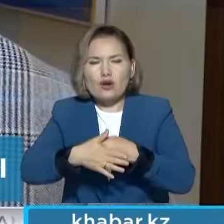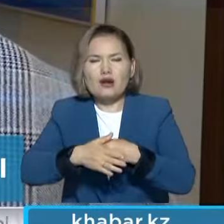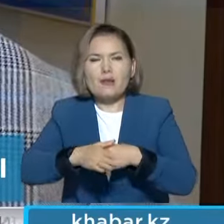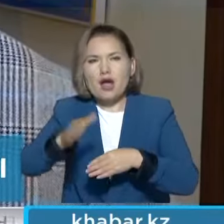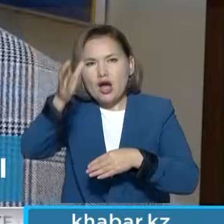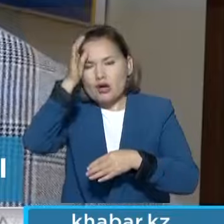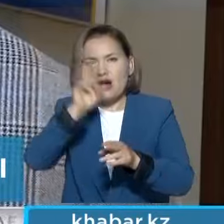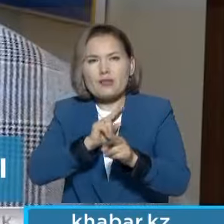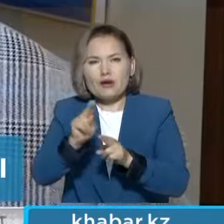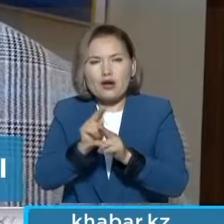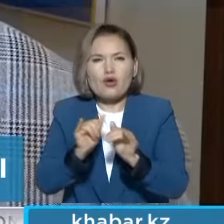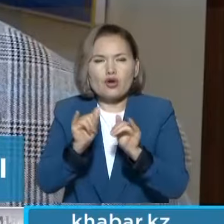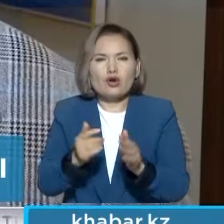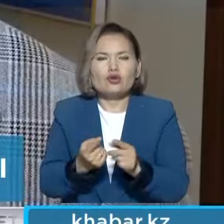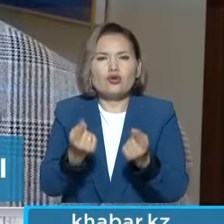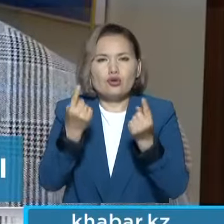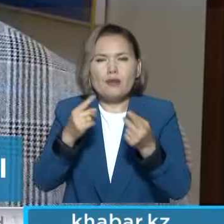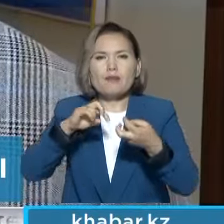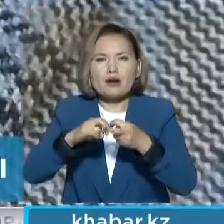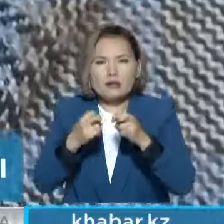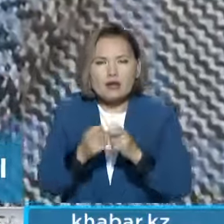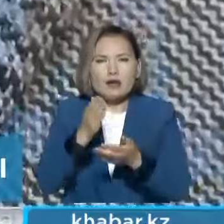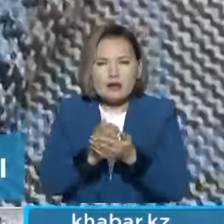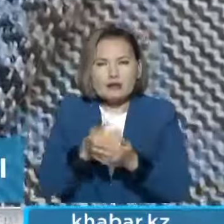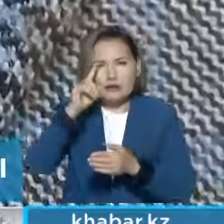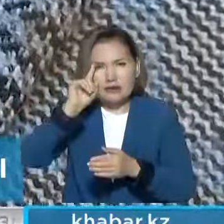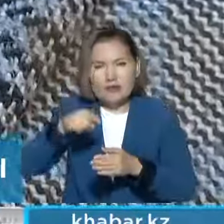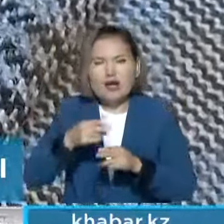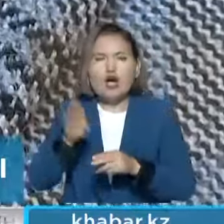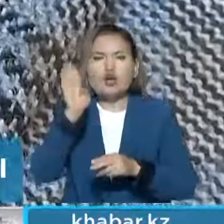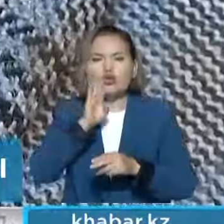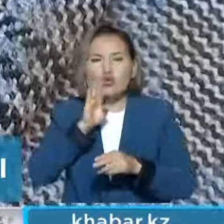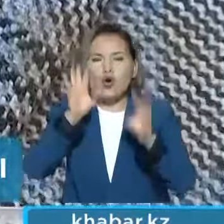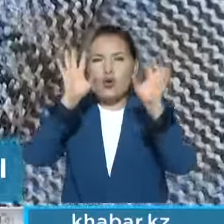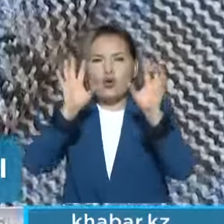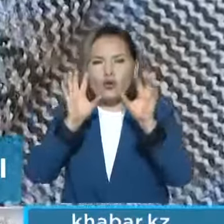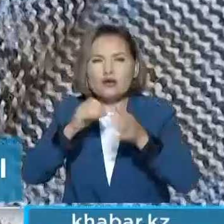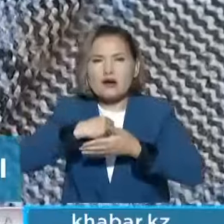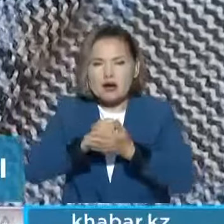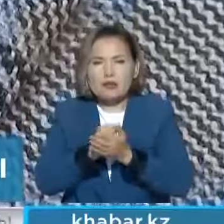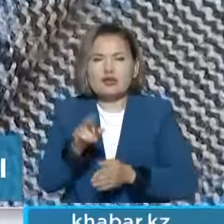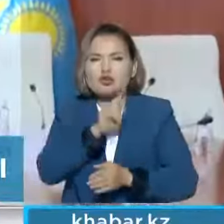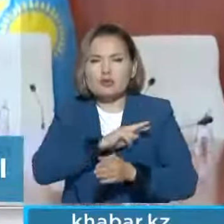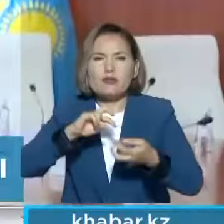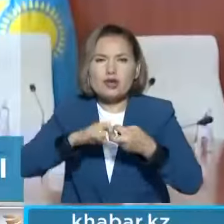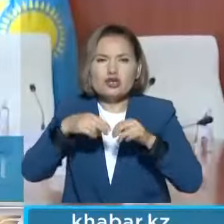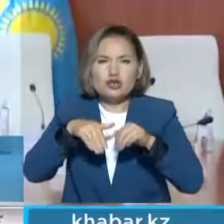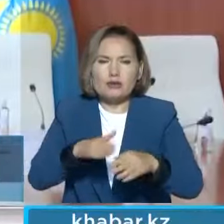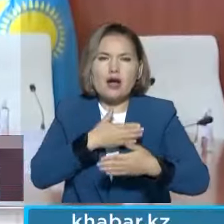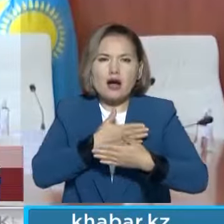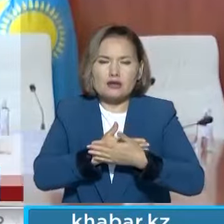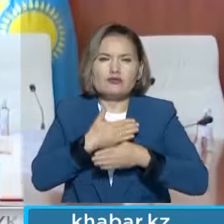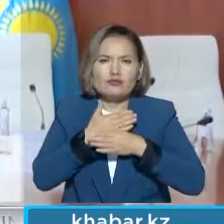жетілдіру мәселесі де өте өзекті екенін байқап отырмыз. Су кодексін қабылдау барысында осы мәселелер бойынша жұмыс жасаймыз деп ойлаймын. Осы